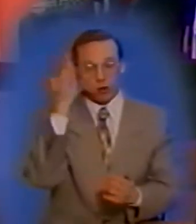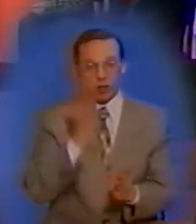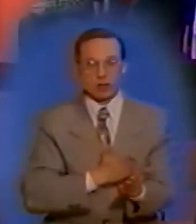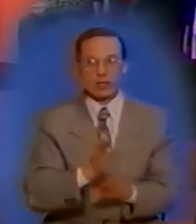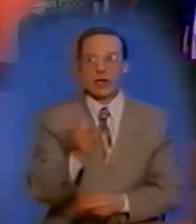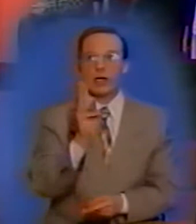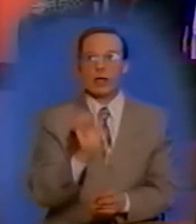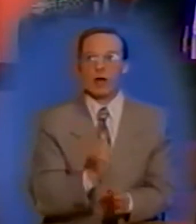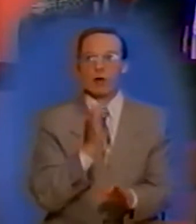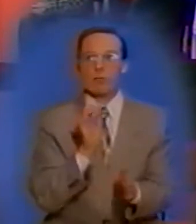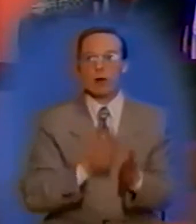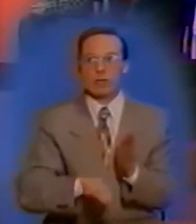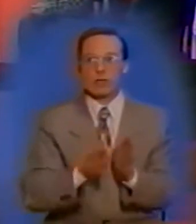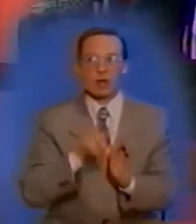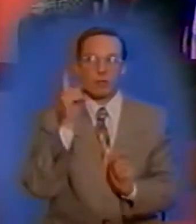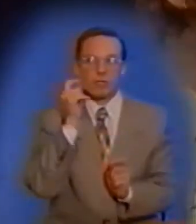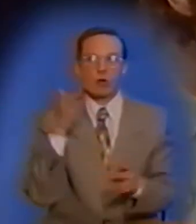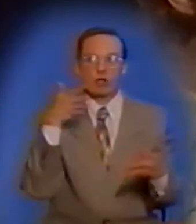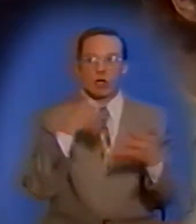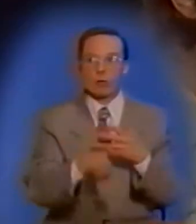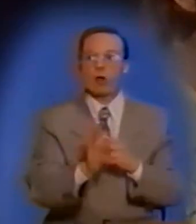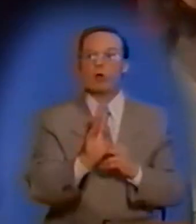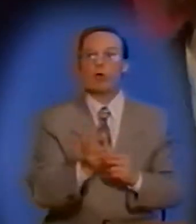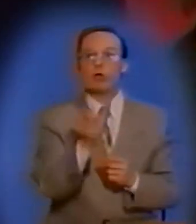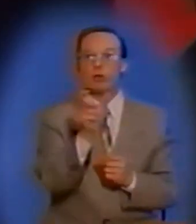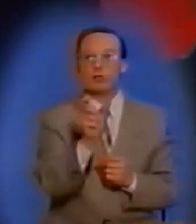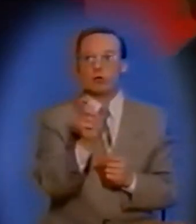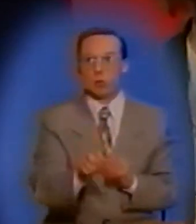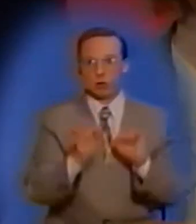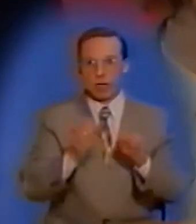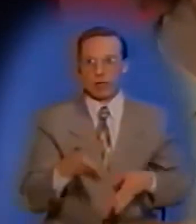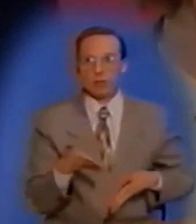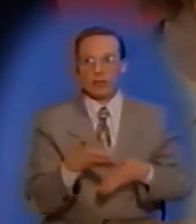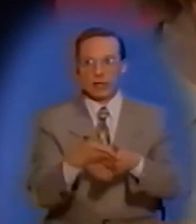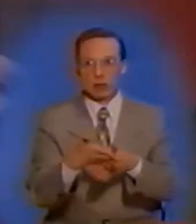Ką paprastai psichoterapeutas tokiam žmogui, kuo gali padėti?